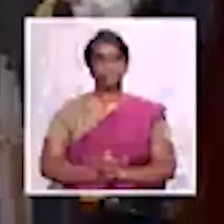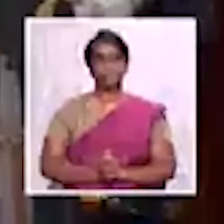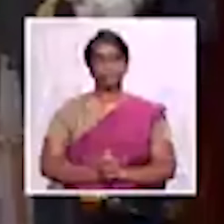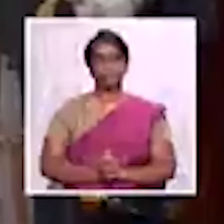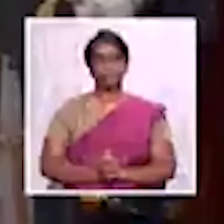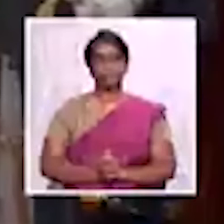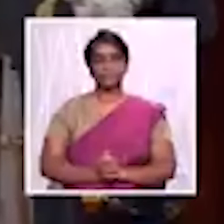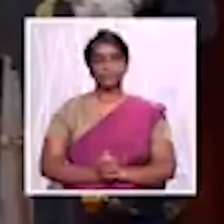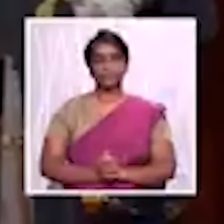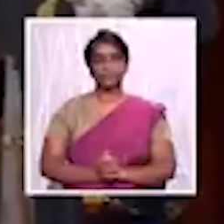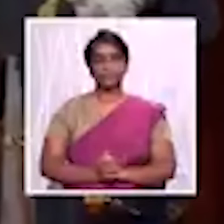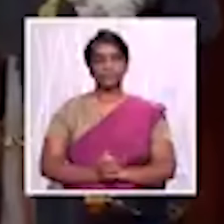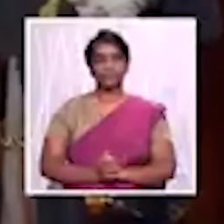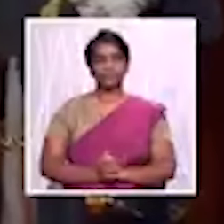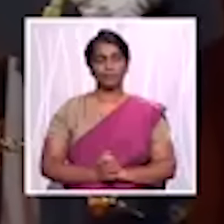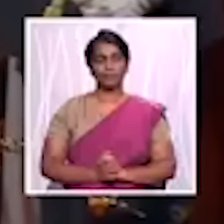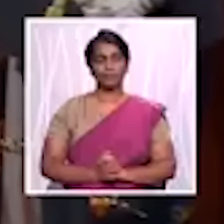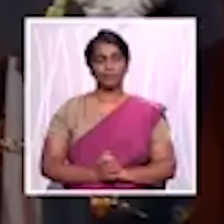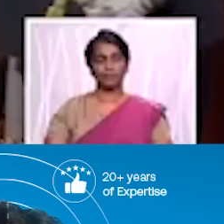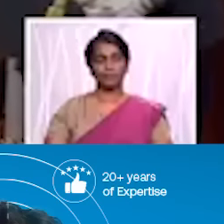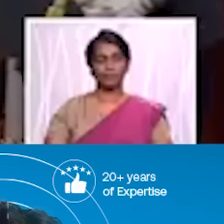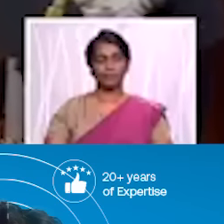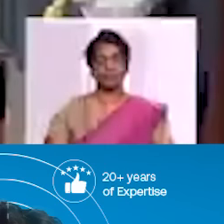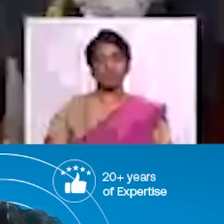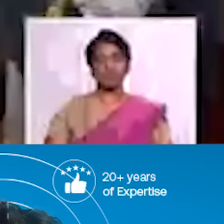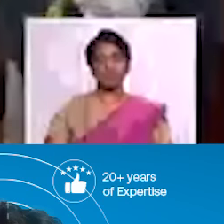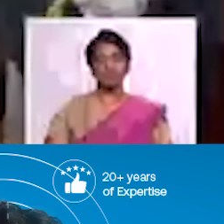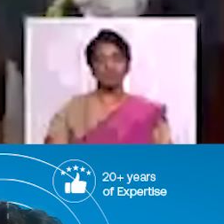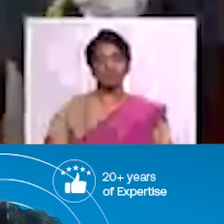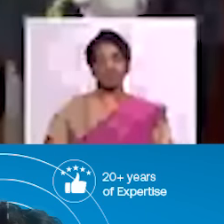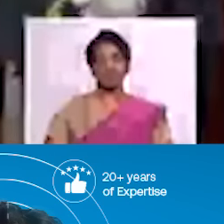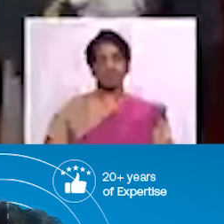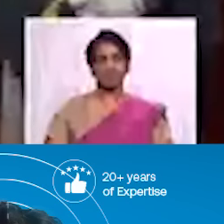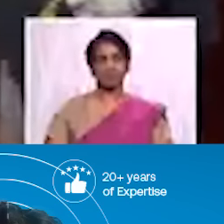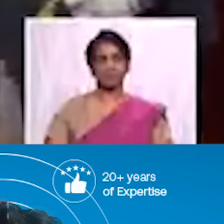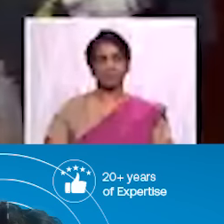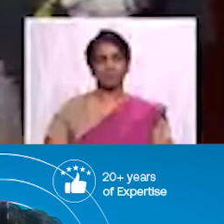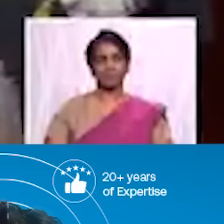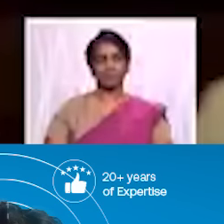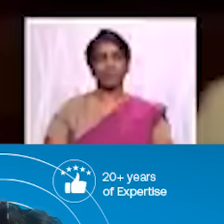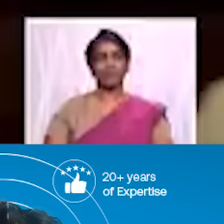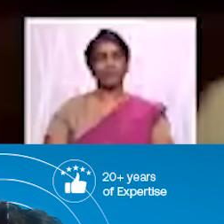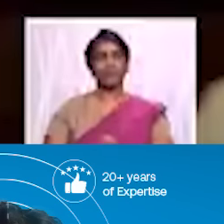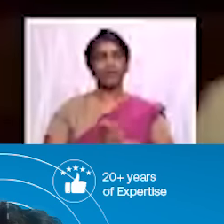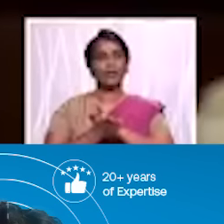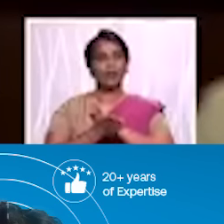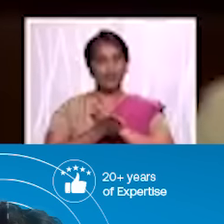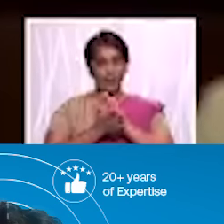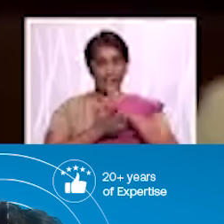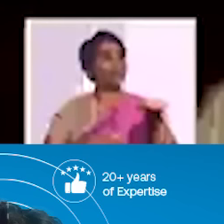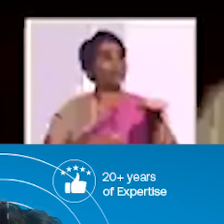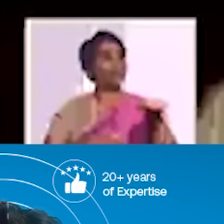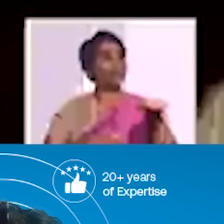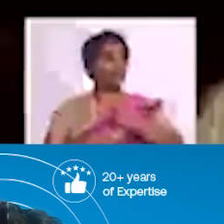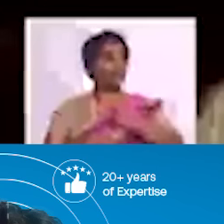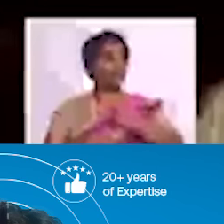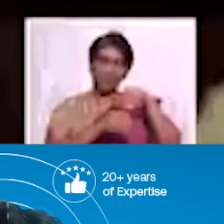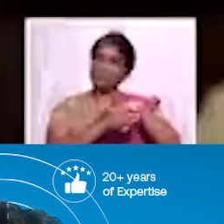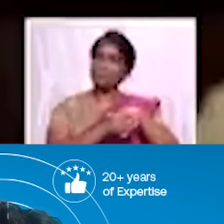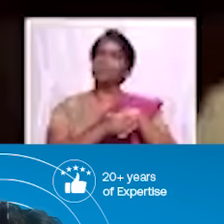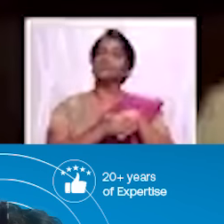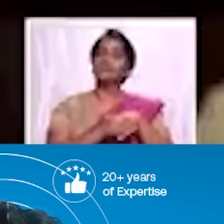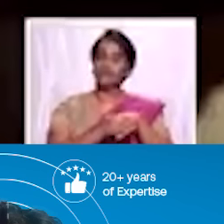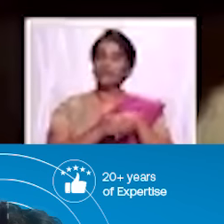முன்னிலையில் பிரமாணம் செய்து கொண்டார் கல்வி உயர்கல்வி மற்றும் தொழில் துறை கல்வி அமைச்சராகவும் பிரதமர் கலாநிதி ஹரணி